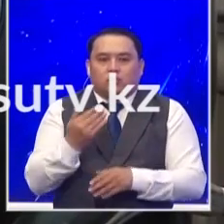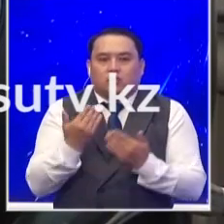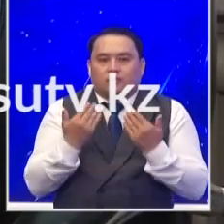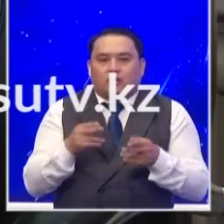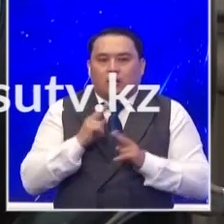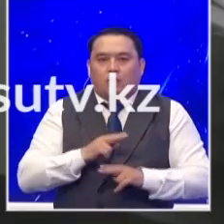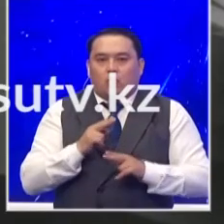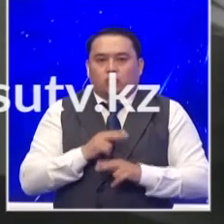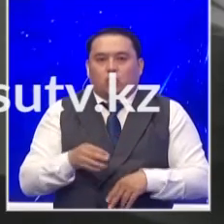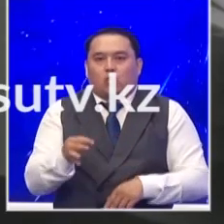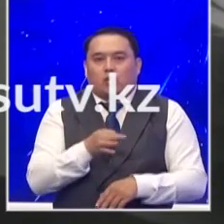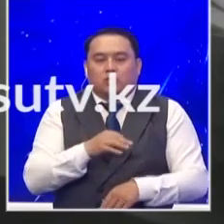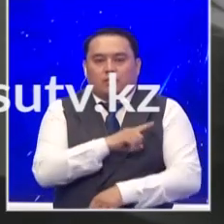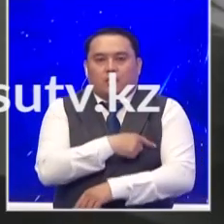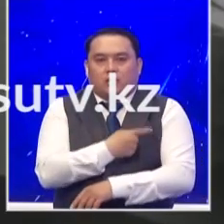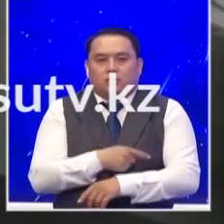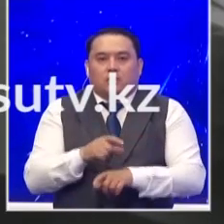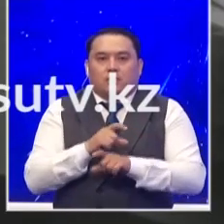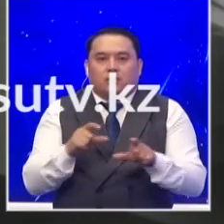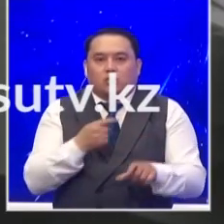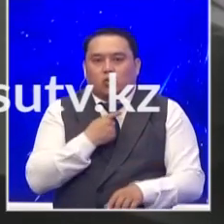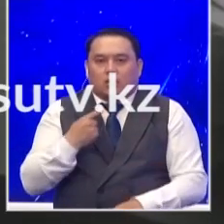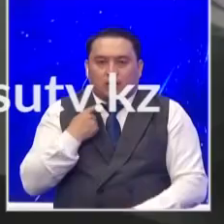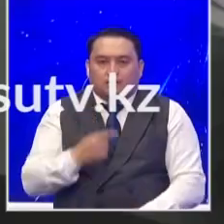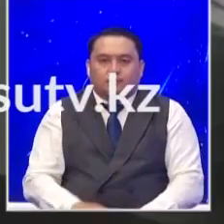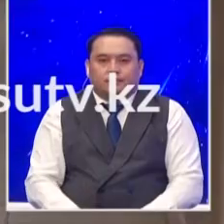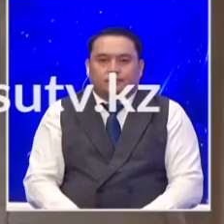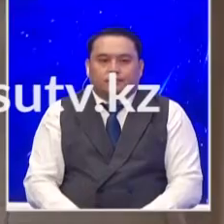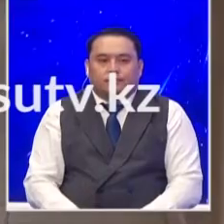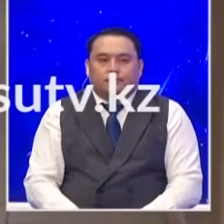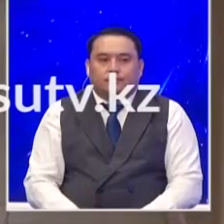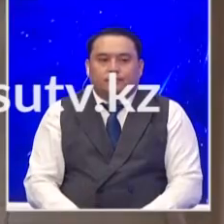сейчас работает в областной онкологической больнице Талдыкургана.